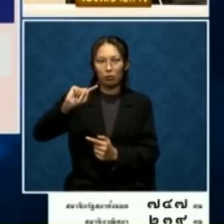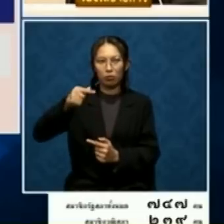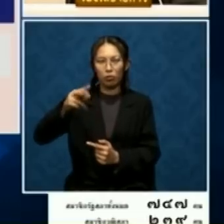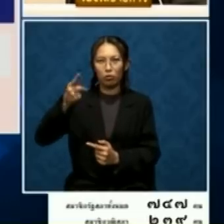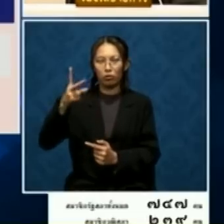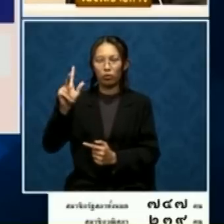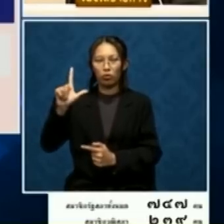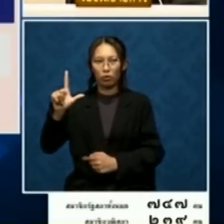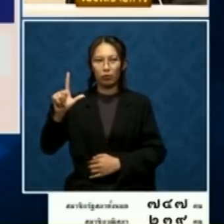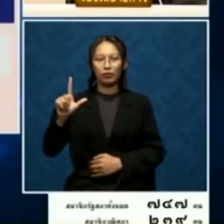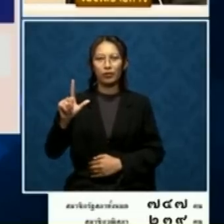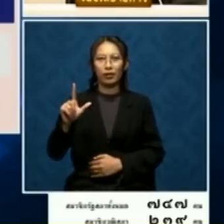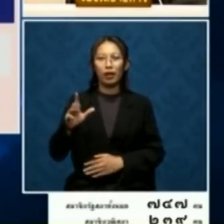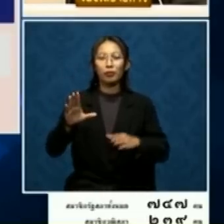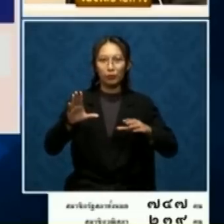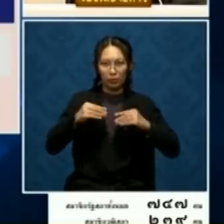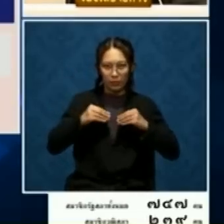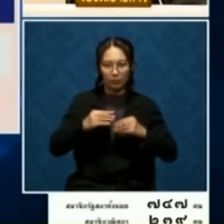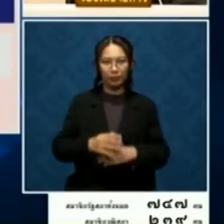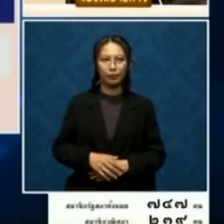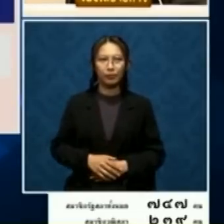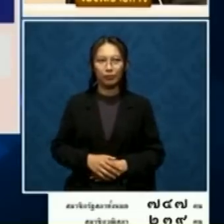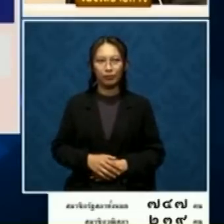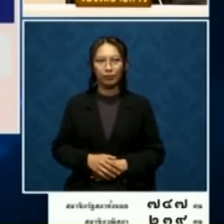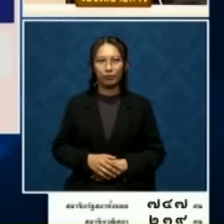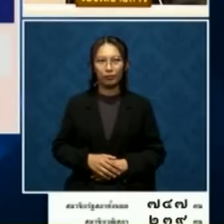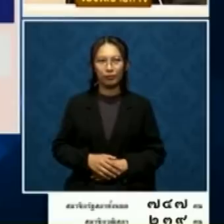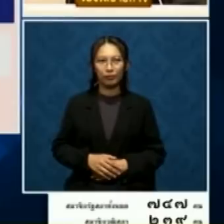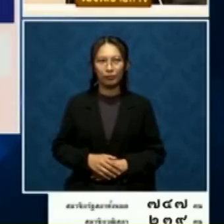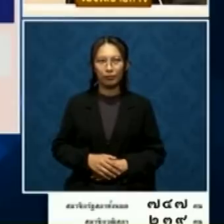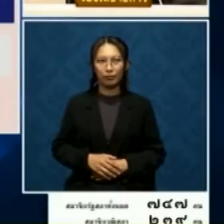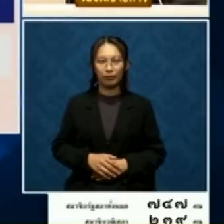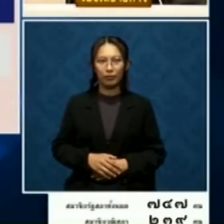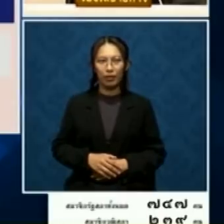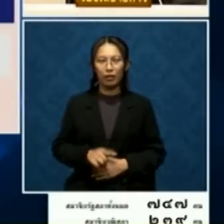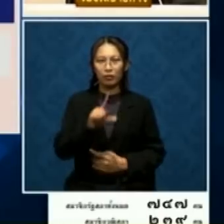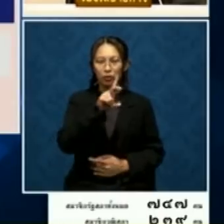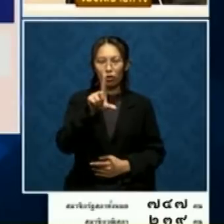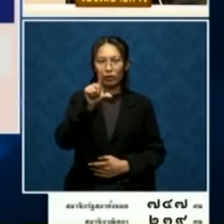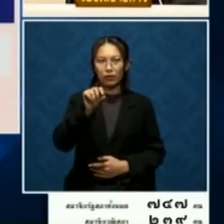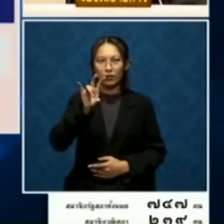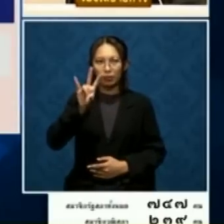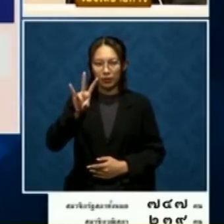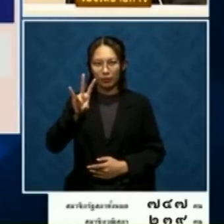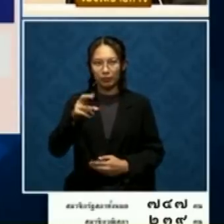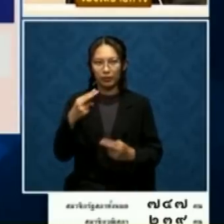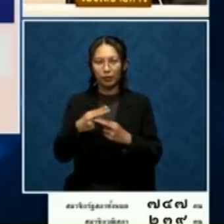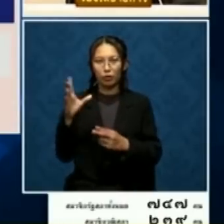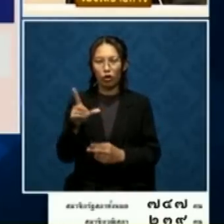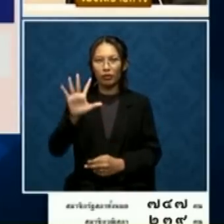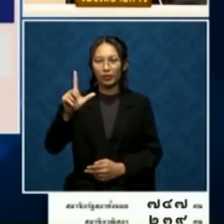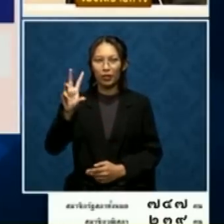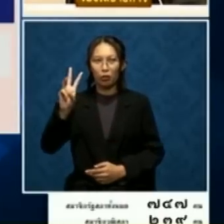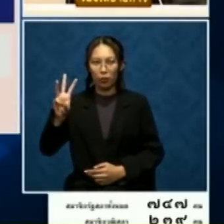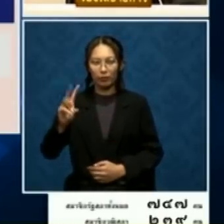เขาจะงดออกเสียงนะคะแล้วก็ยังมีทางสวไม่เห็นชอบไป2ท่านก็รวมเป็น33เสียงที่ไม่เห็นชอบนะค